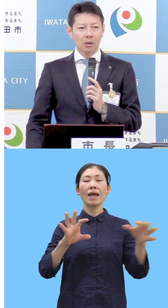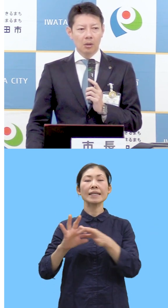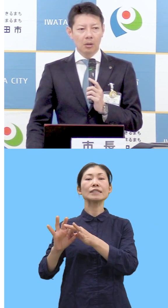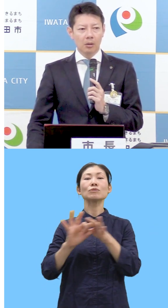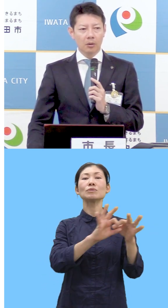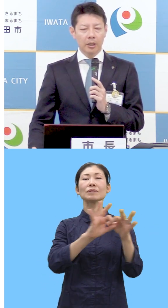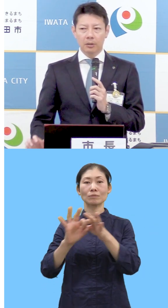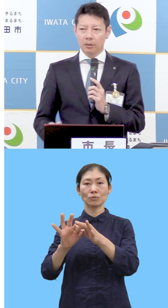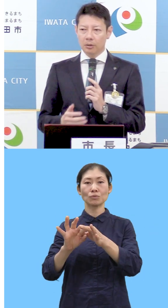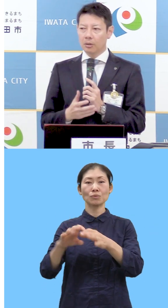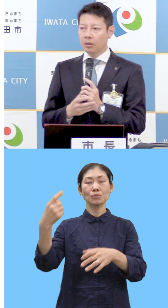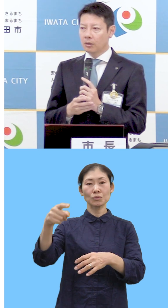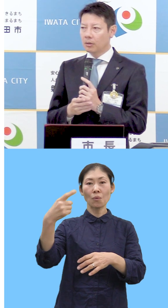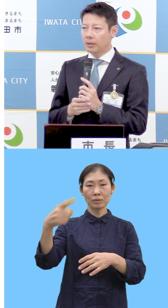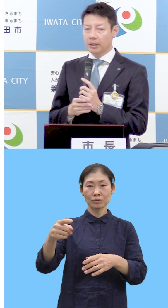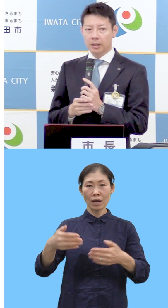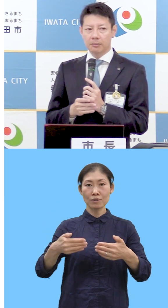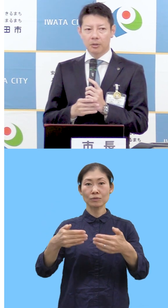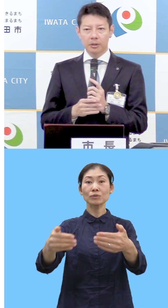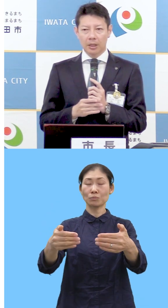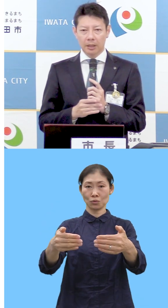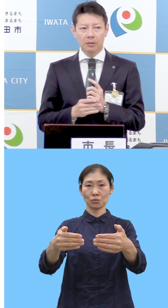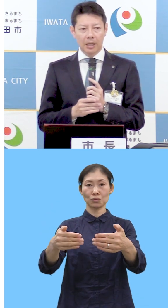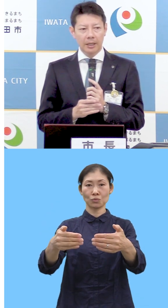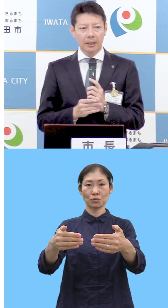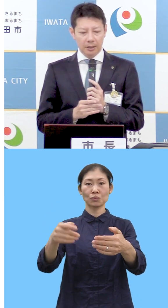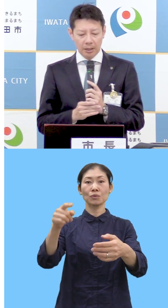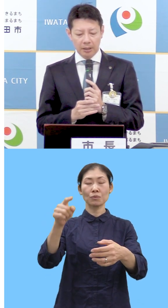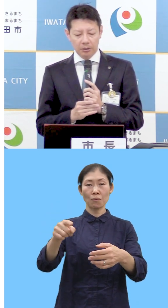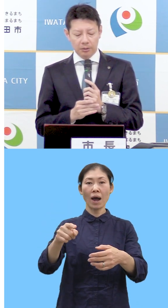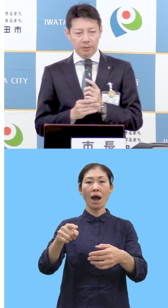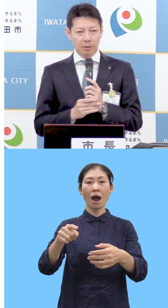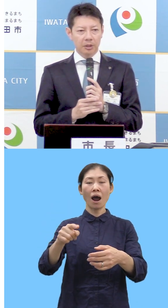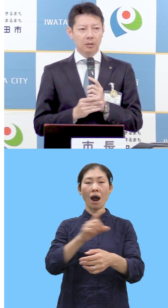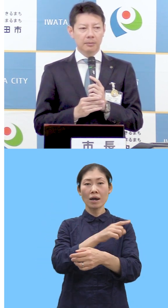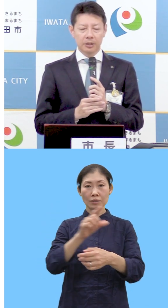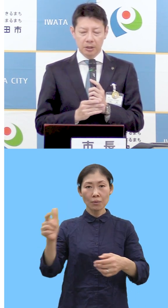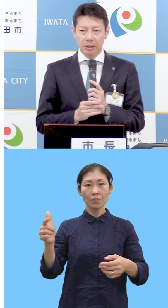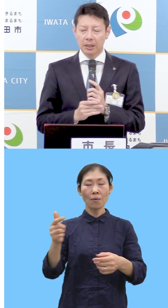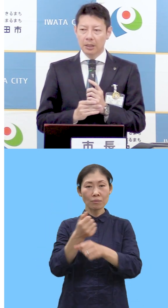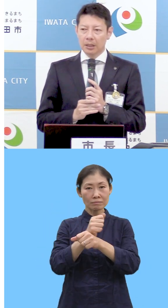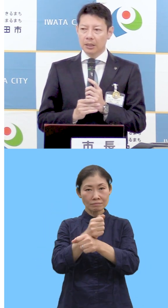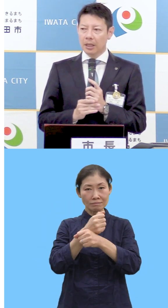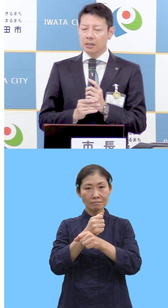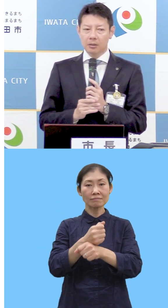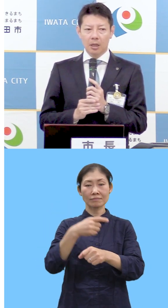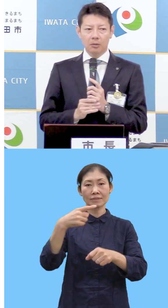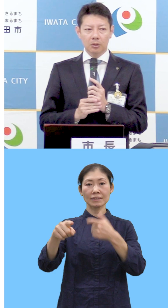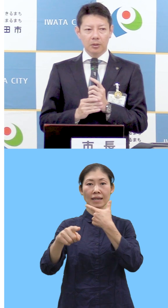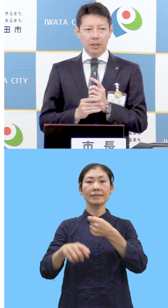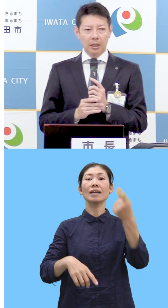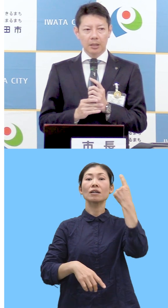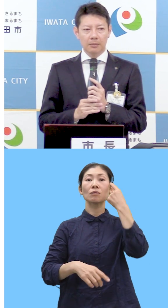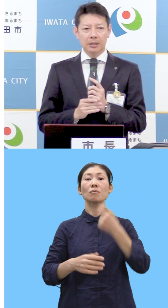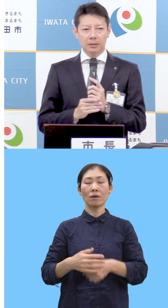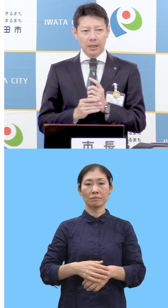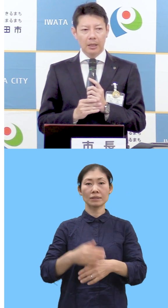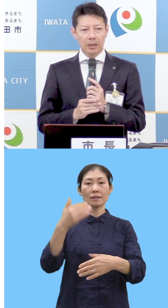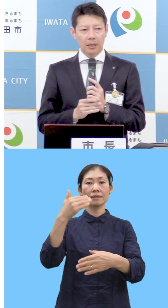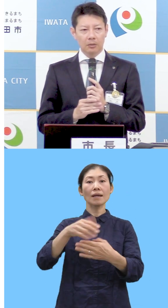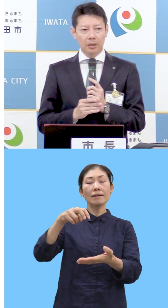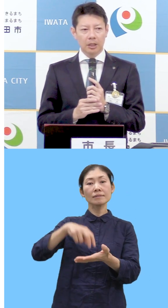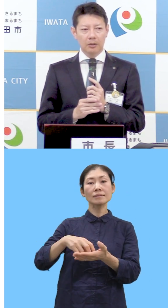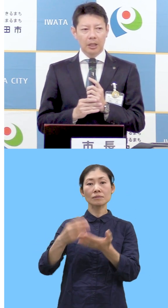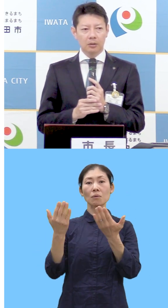ということ、これいろいろと私たちも仕掛けを考えていきたいなというふうに思っておりますし、県立の学校との連携になりますので